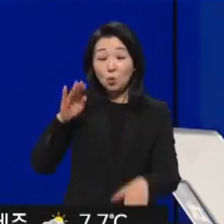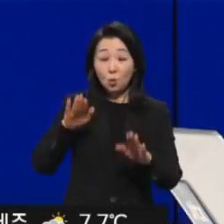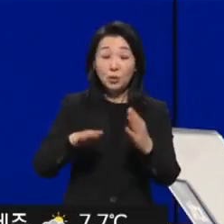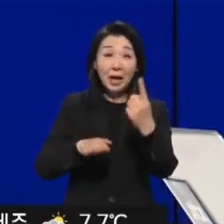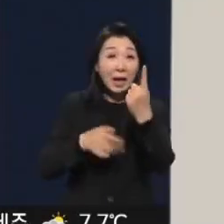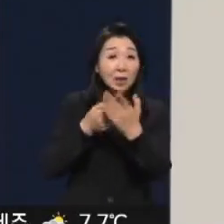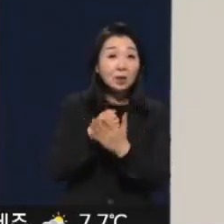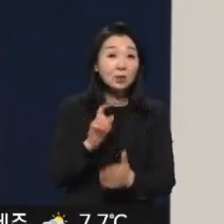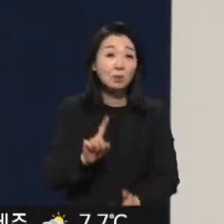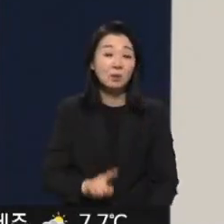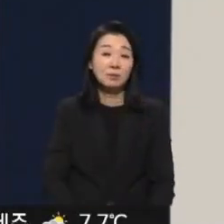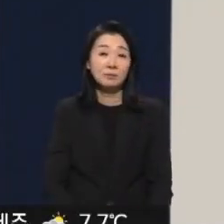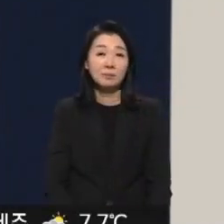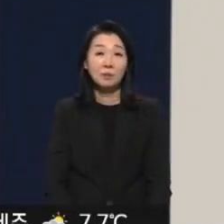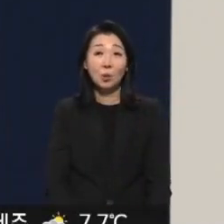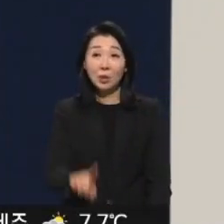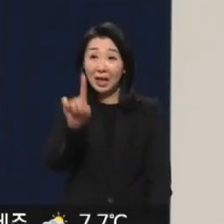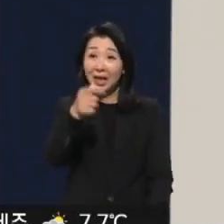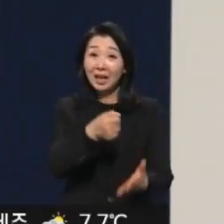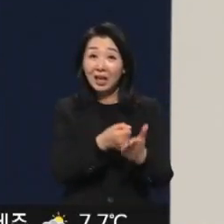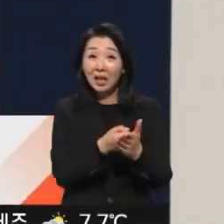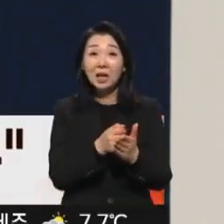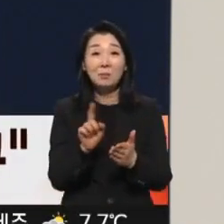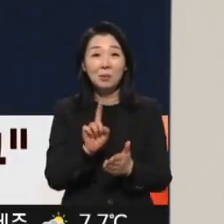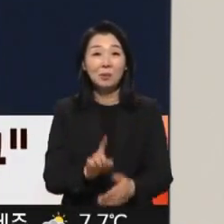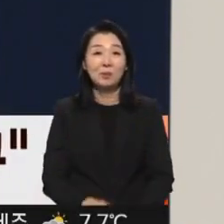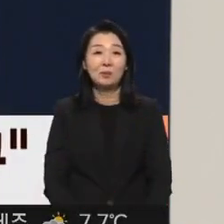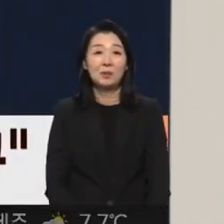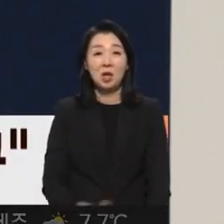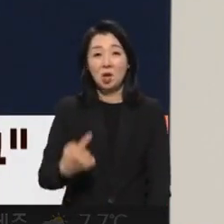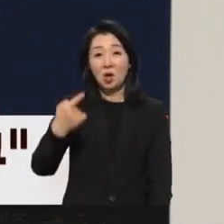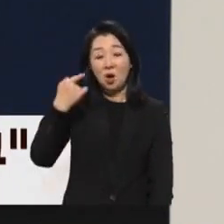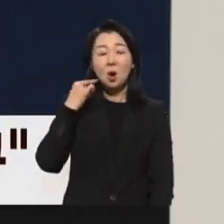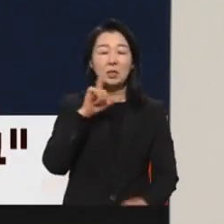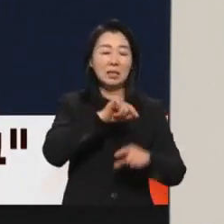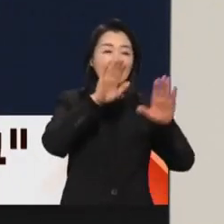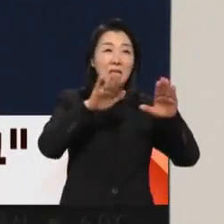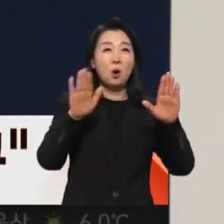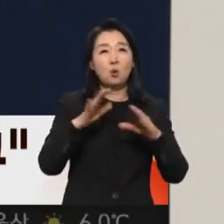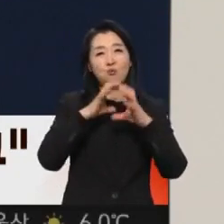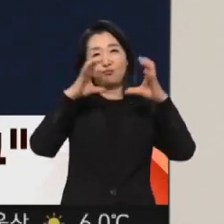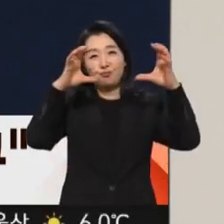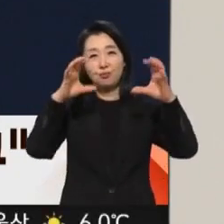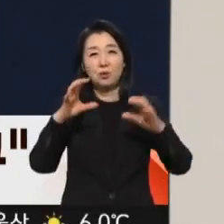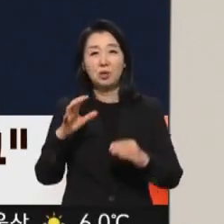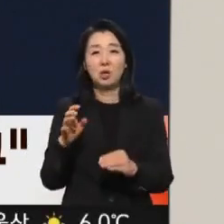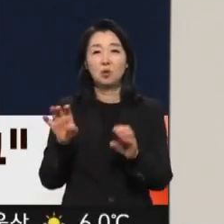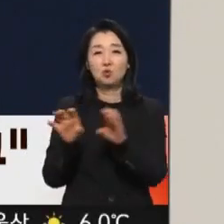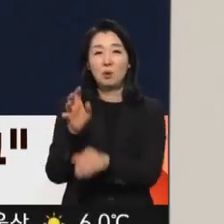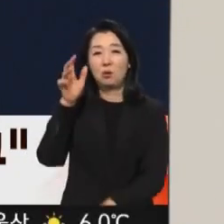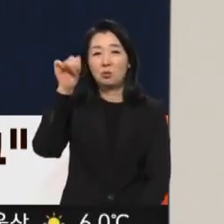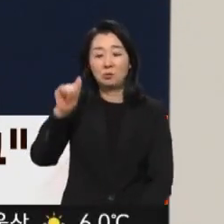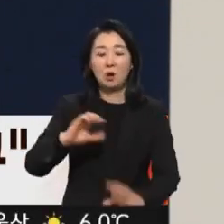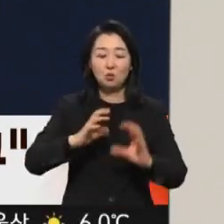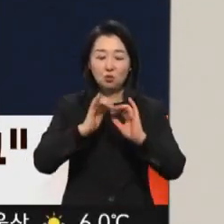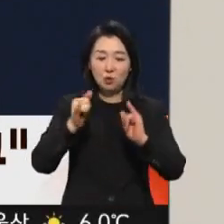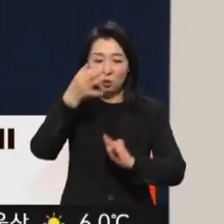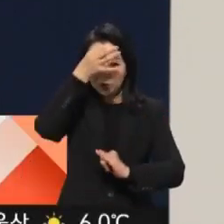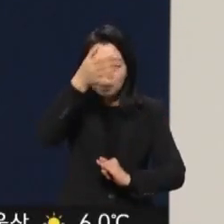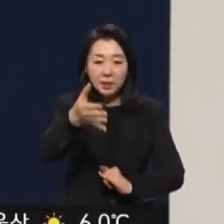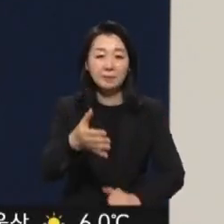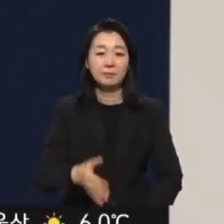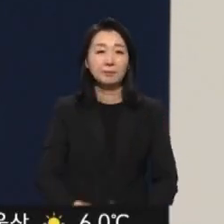원픽은 어떤 건가요? 네, 오늘의 원픽은 이렇게 잡아봤습니다. 어제는 새떼, 오늘은 풍선, 이종섭 장관 국민께